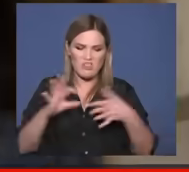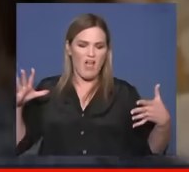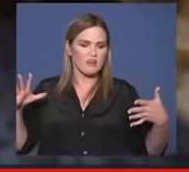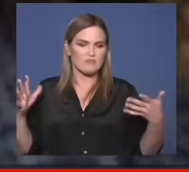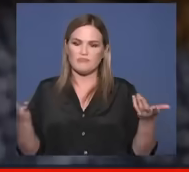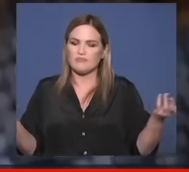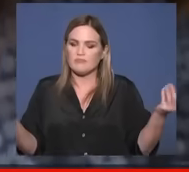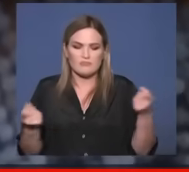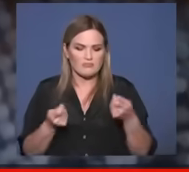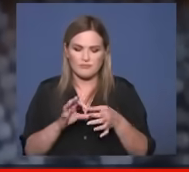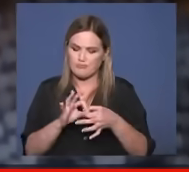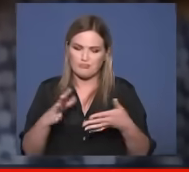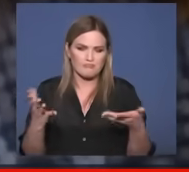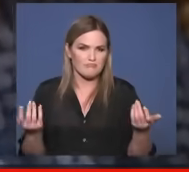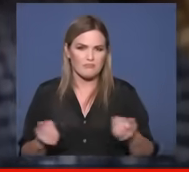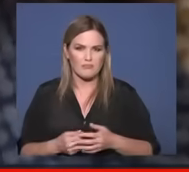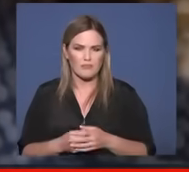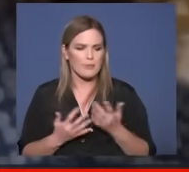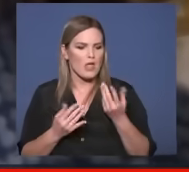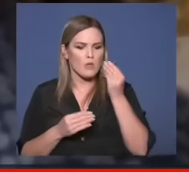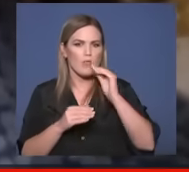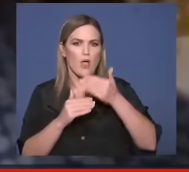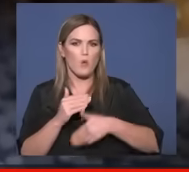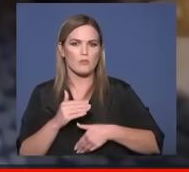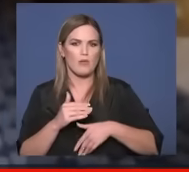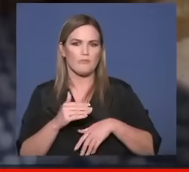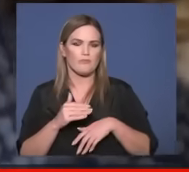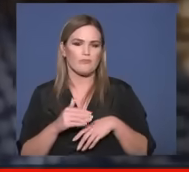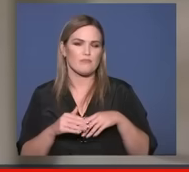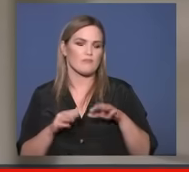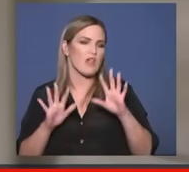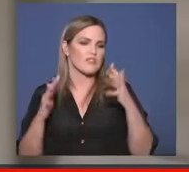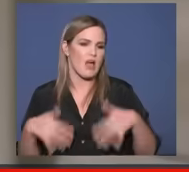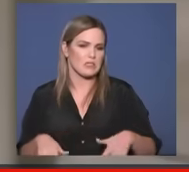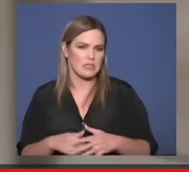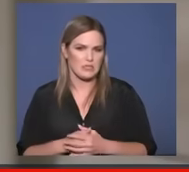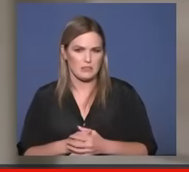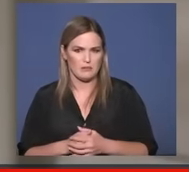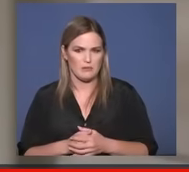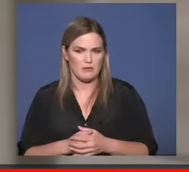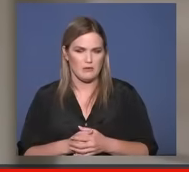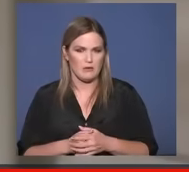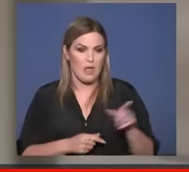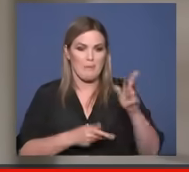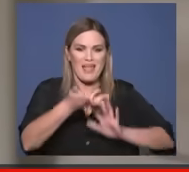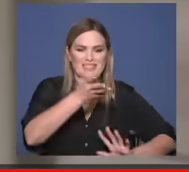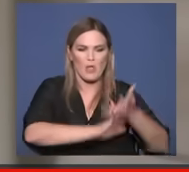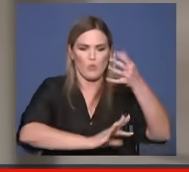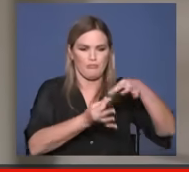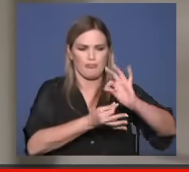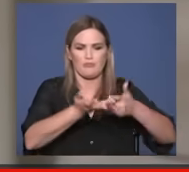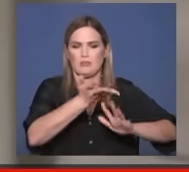הקשר. מתי הייתה ההודעה האחרונה? 10:30. הם הציתו את הבית,